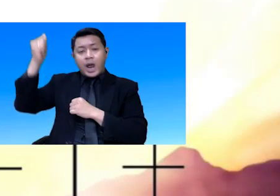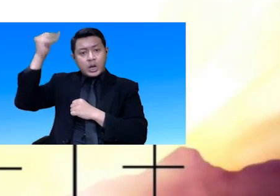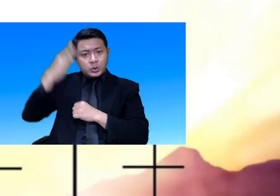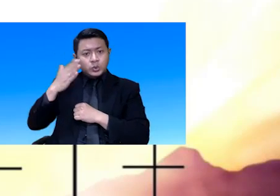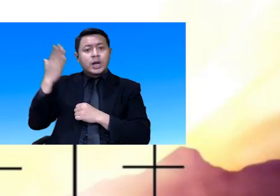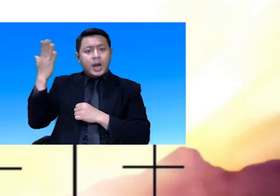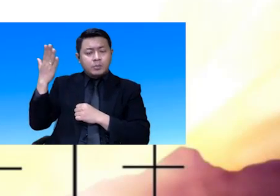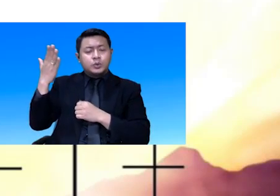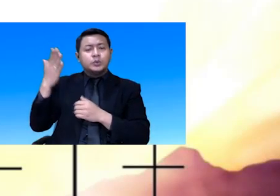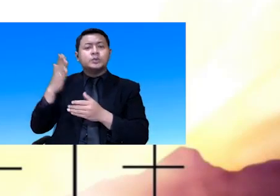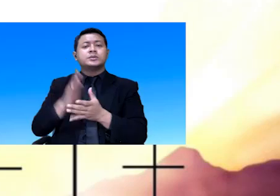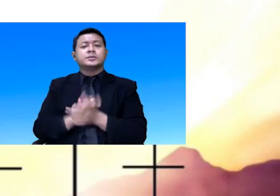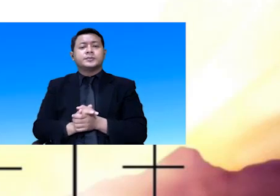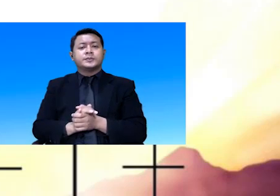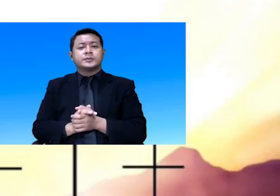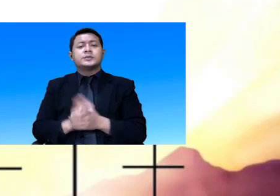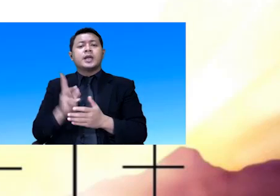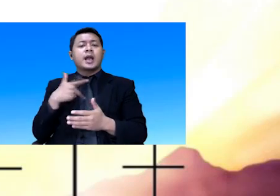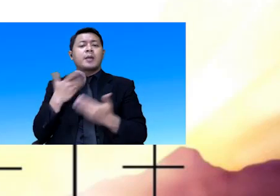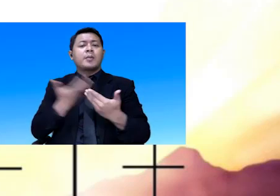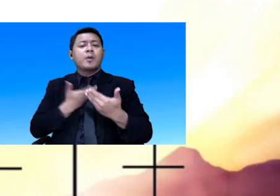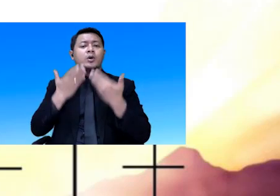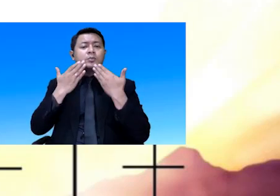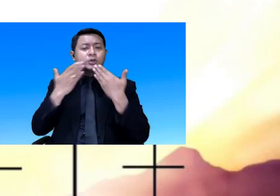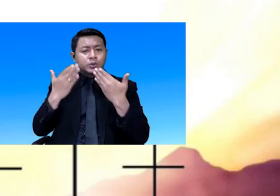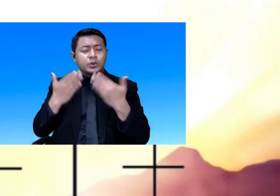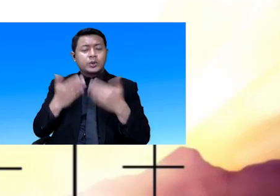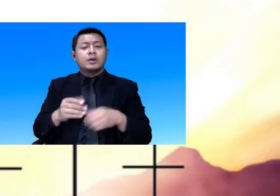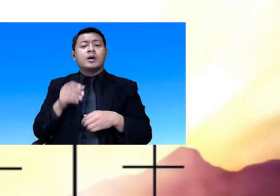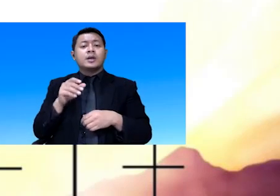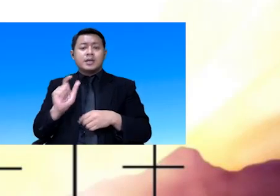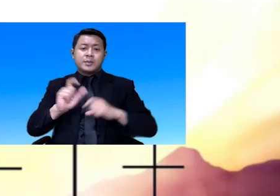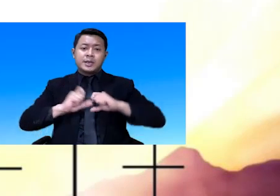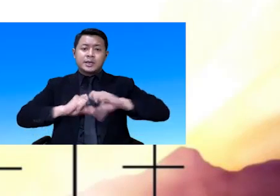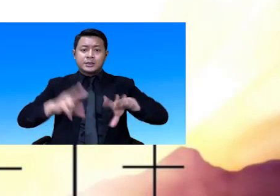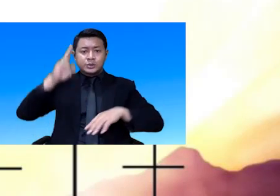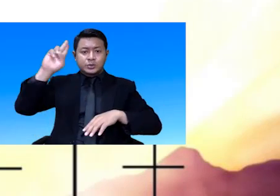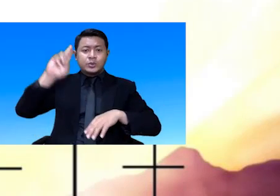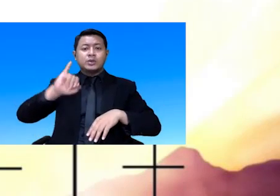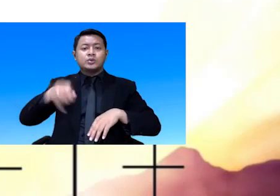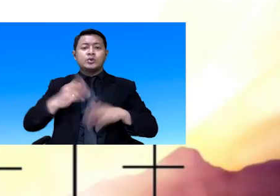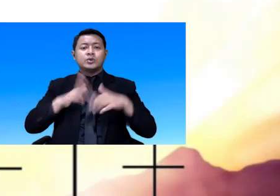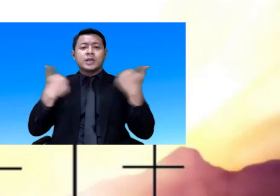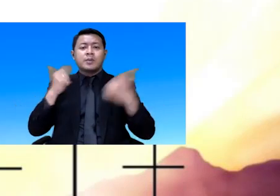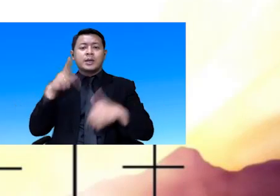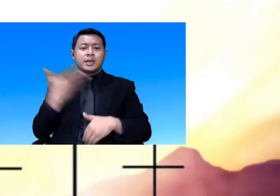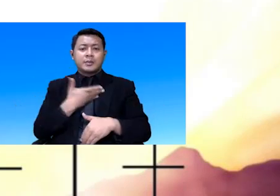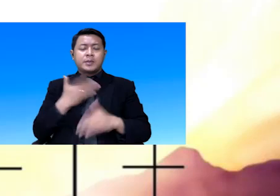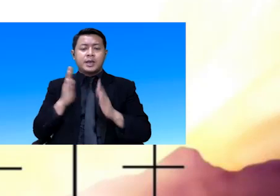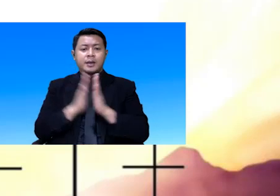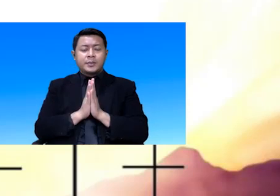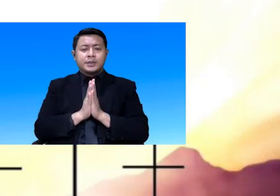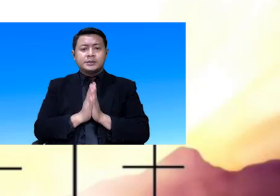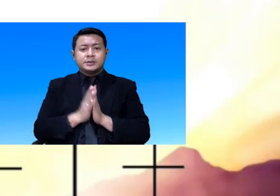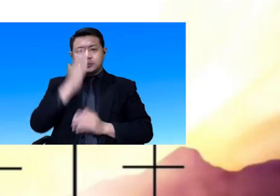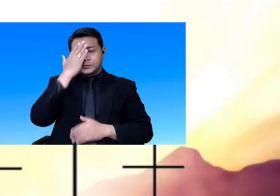kami bisa selalu bersyukur. Demi Kristus, Tuhan dan Juru Selamat kami. Amin. Dalam nama